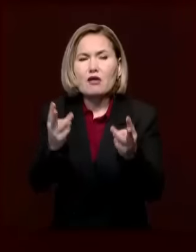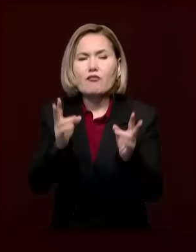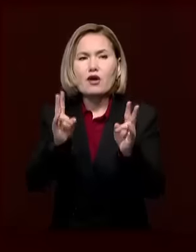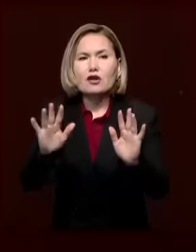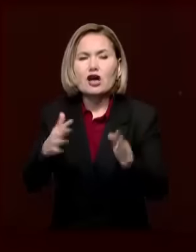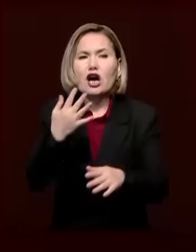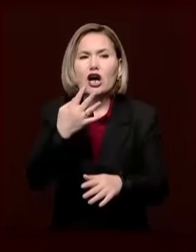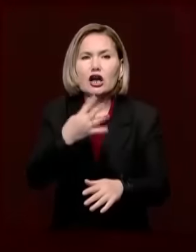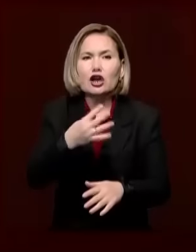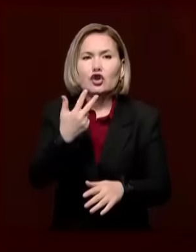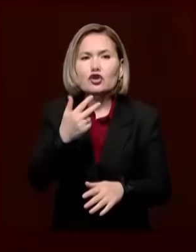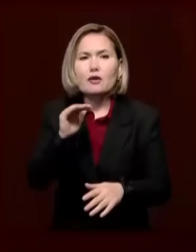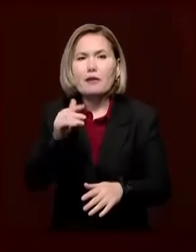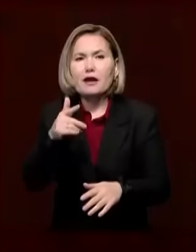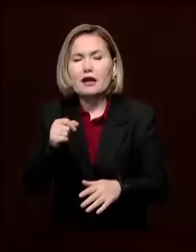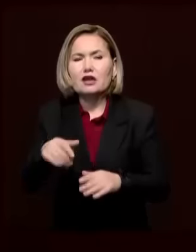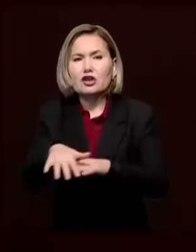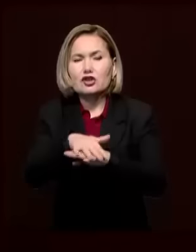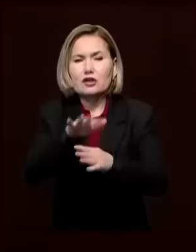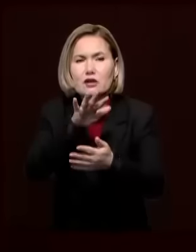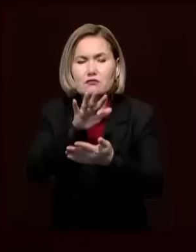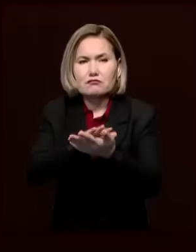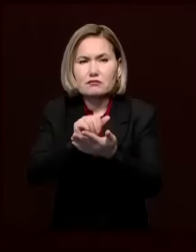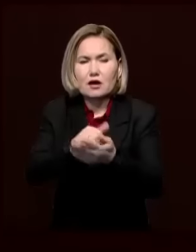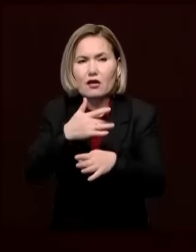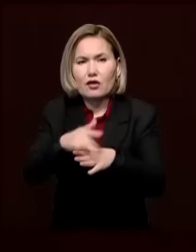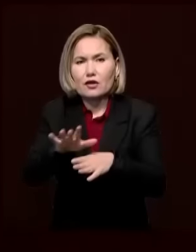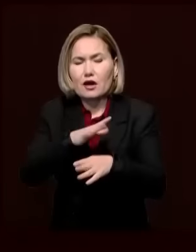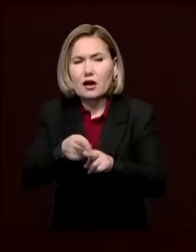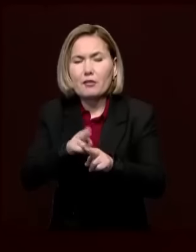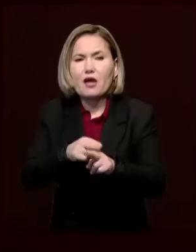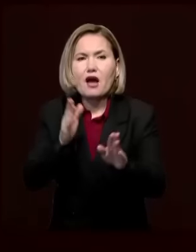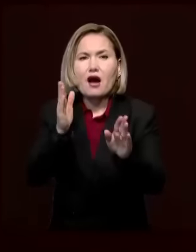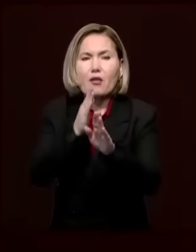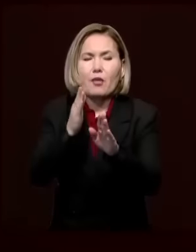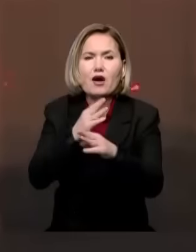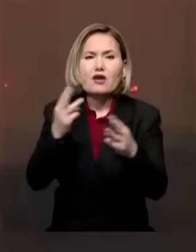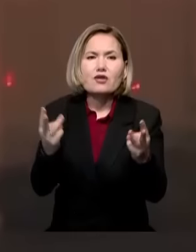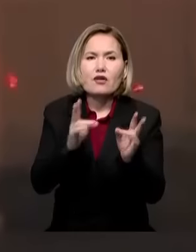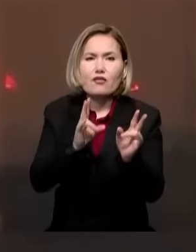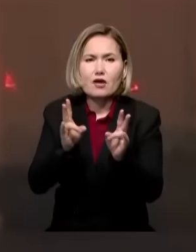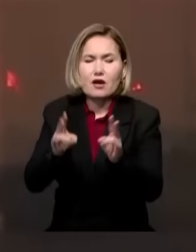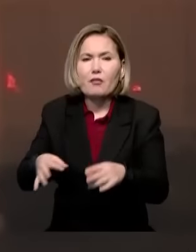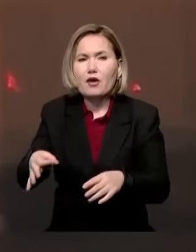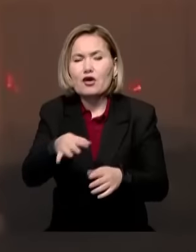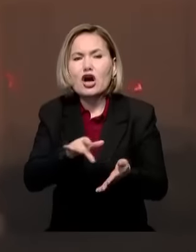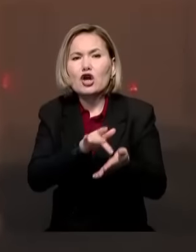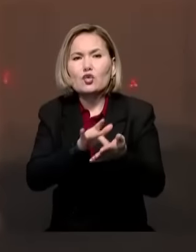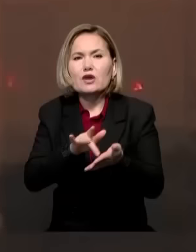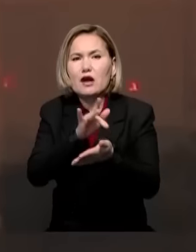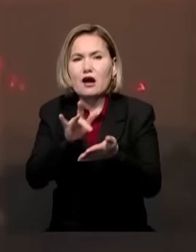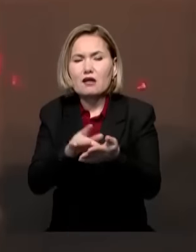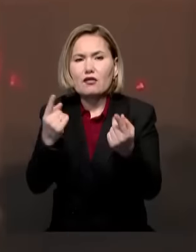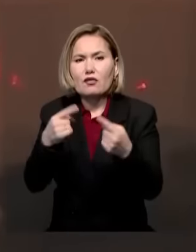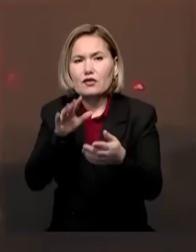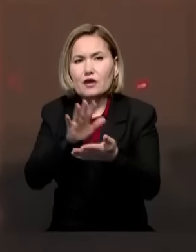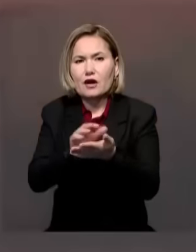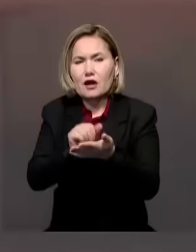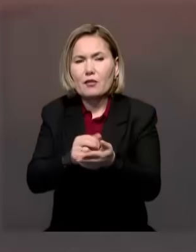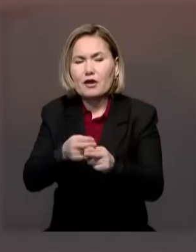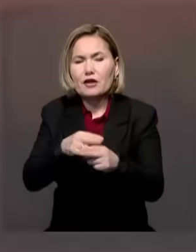мың гектар жерді күлге айналдырған. Табиғат апатынан әсіресе Винья-дель-Мар туристік қаласы қатты зардап шекті.